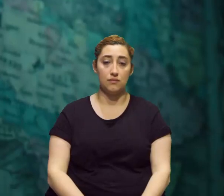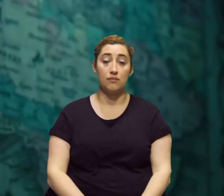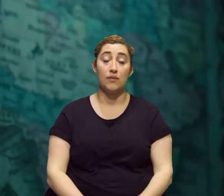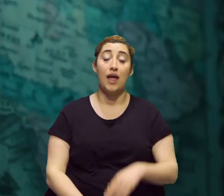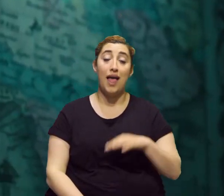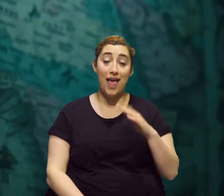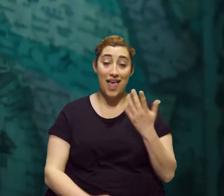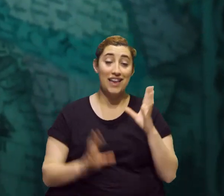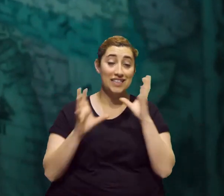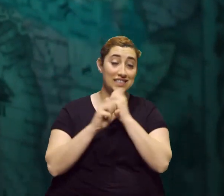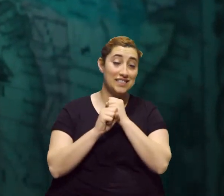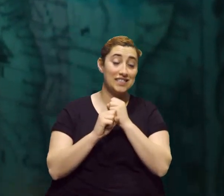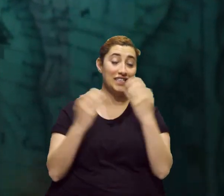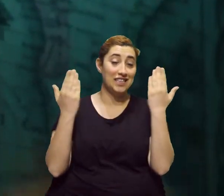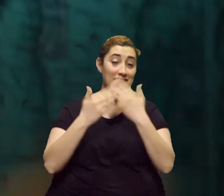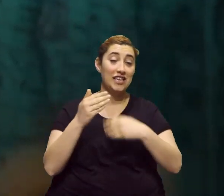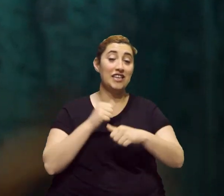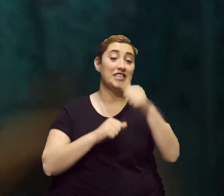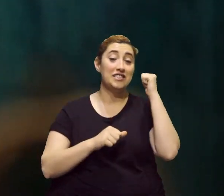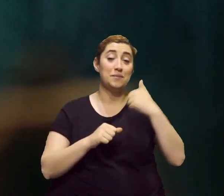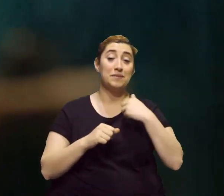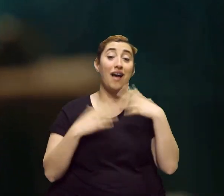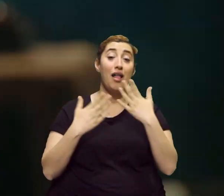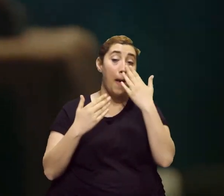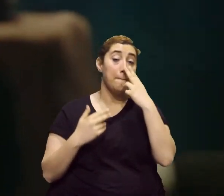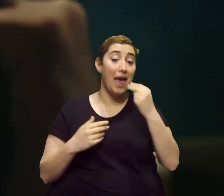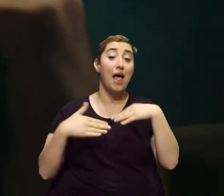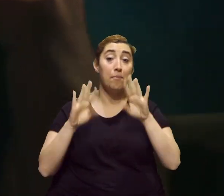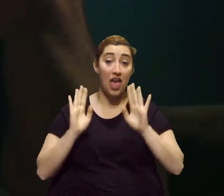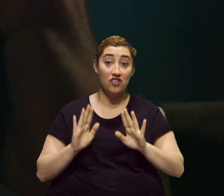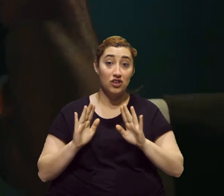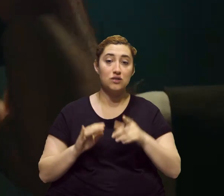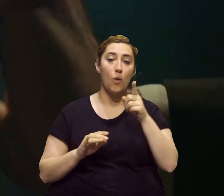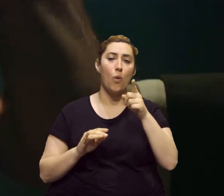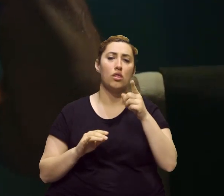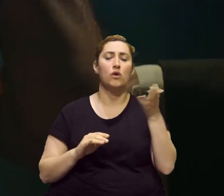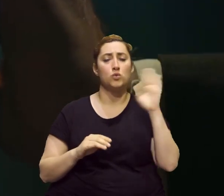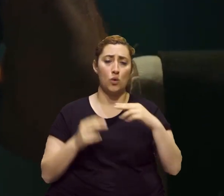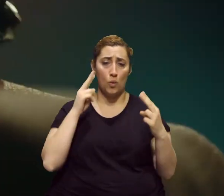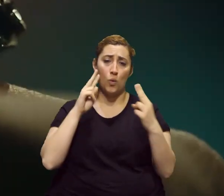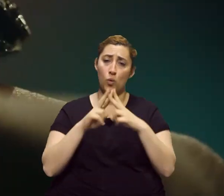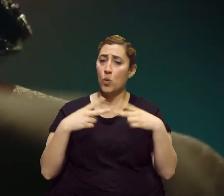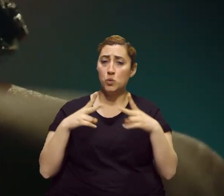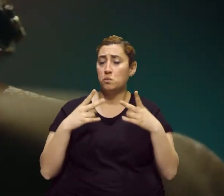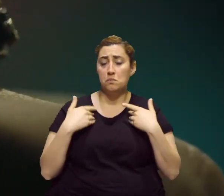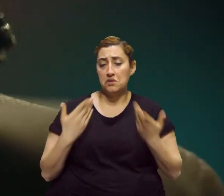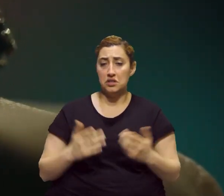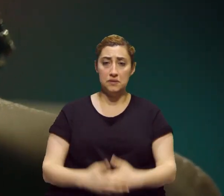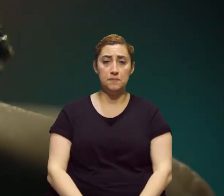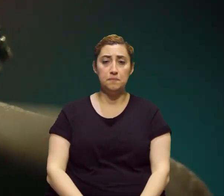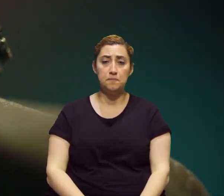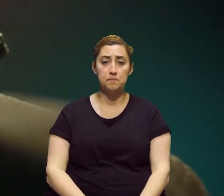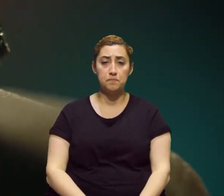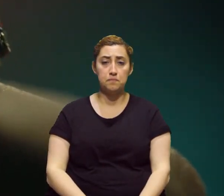Eğer paravan arkasındaki hala bizi takdir etmeyecekse onunla da hesaplaşmaya